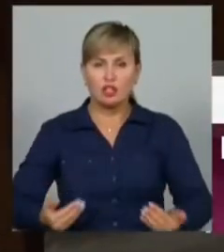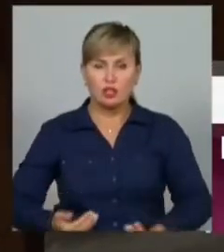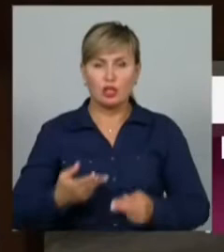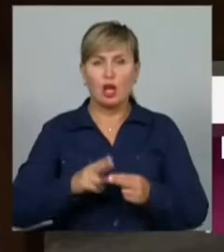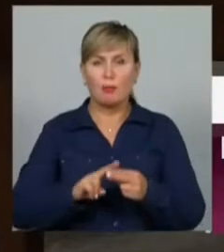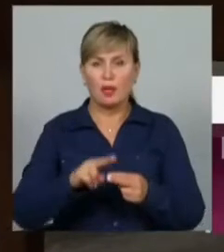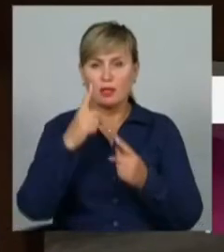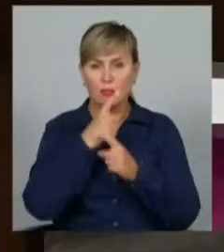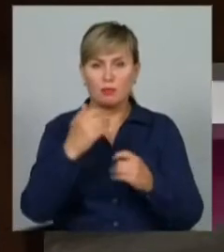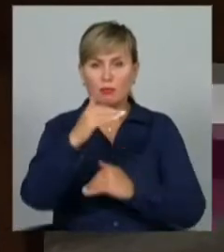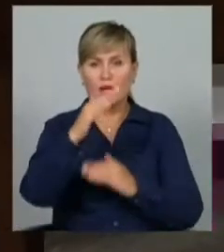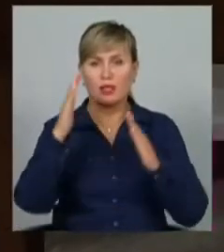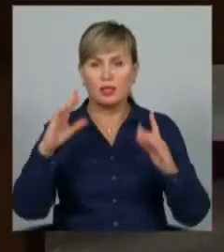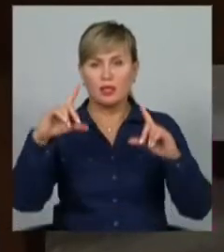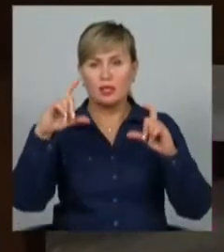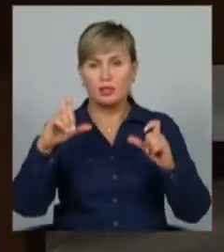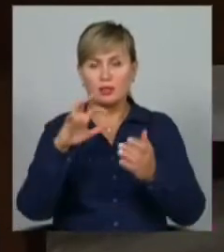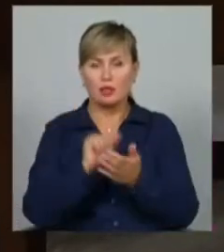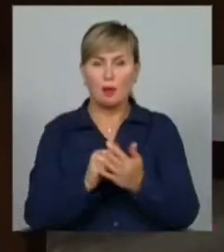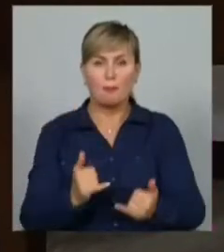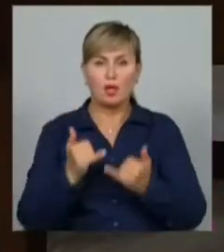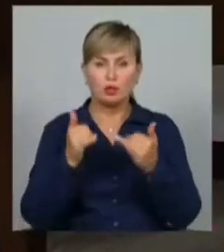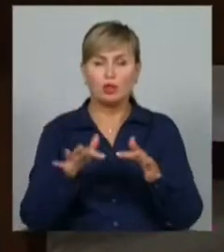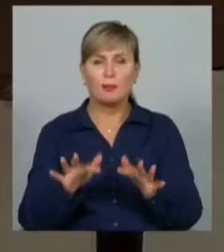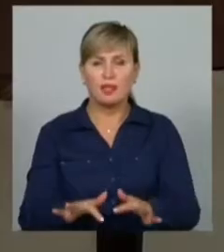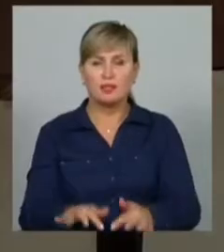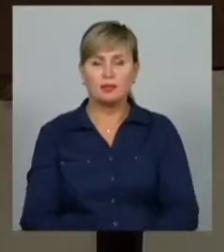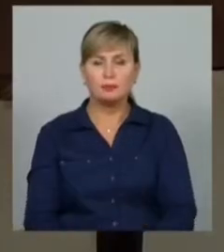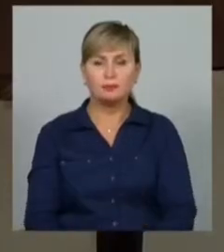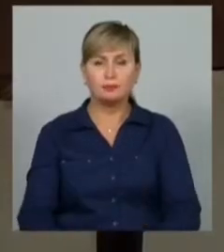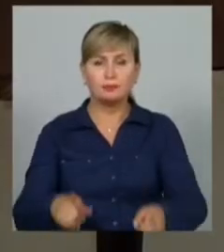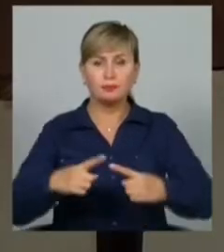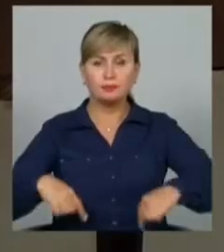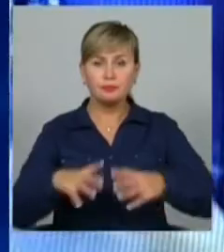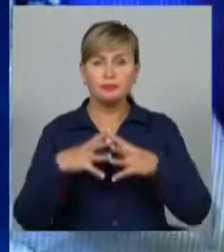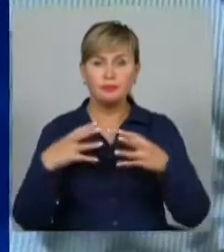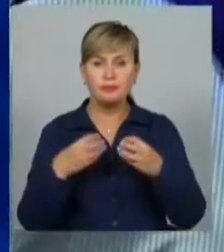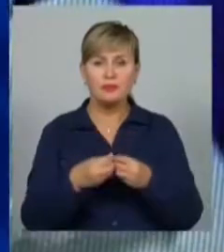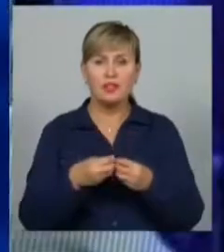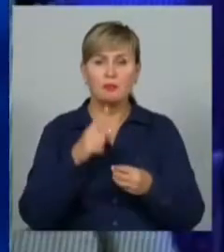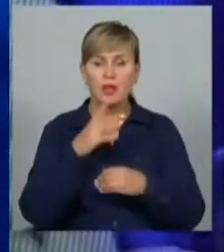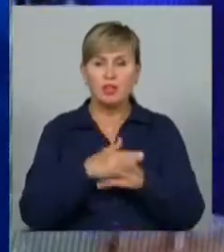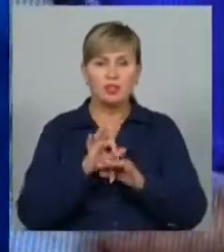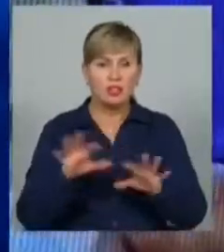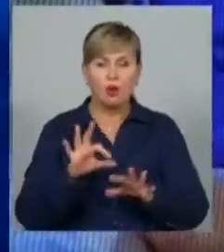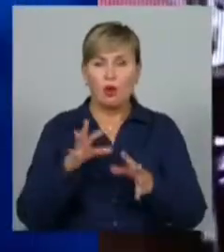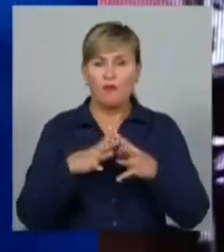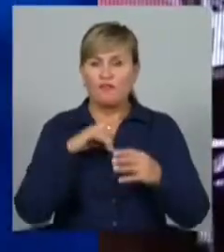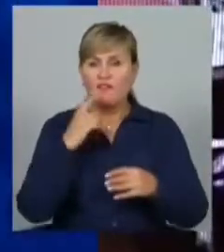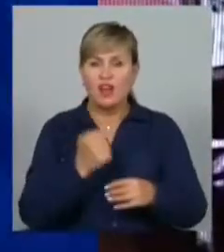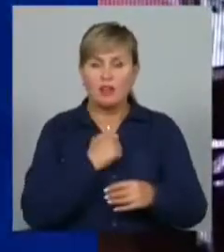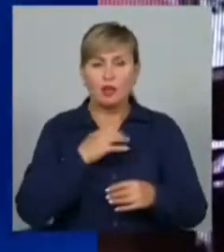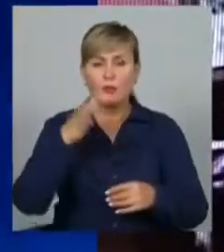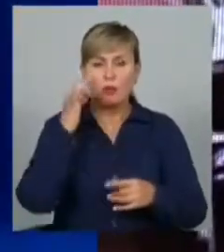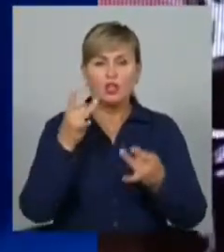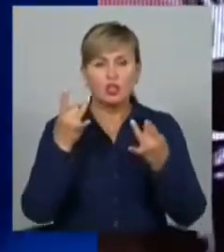этом напоминает его портрет, занимающий почетное место. В кругу семьи фронтовик почти не рассказывал о войне. Современники помнят его